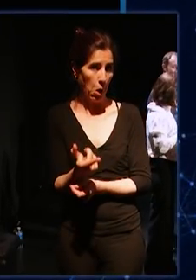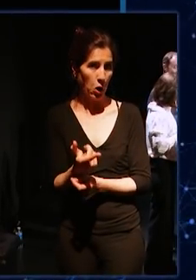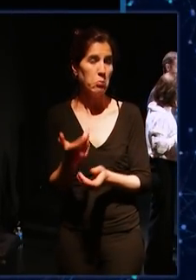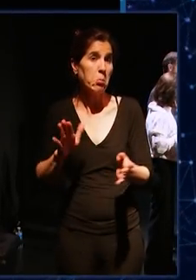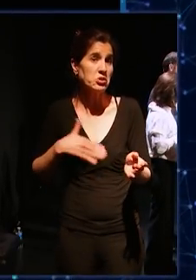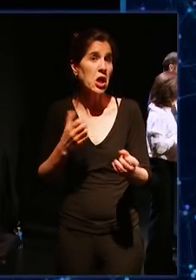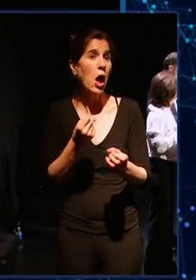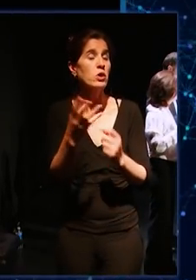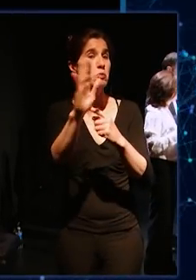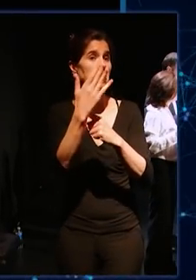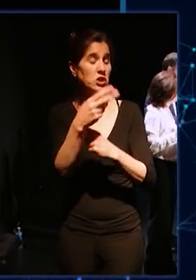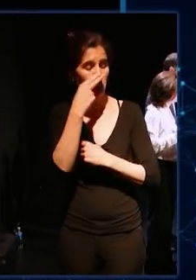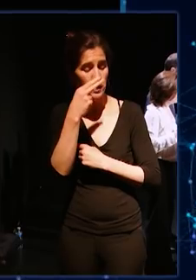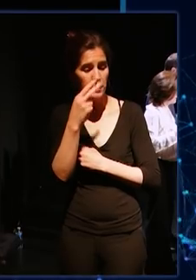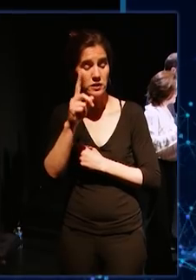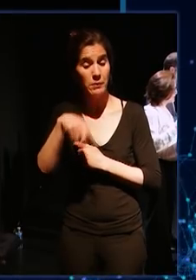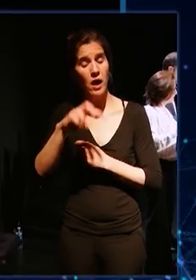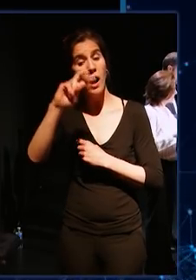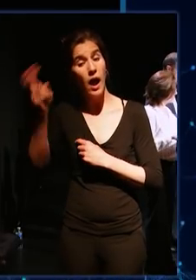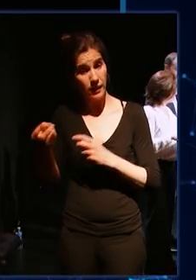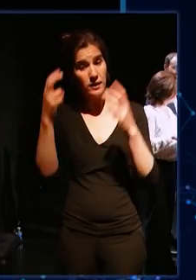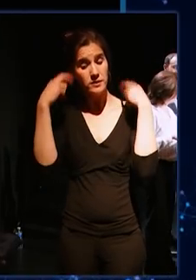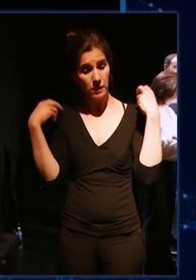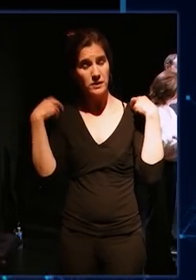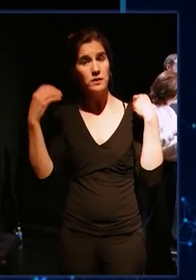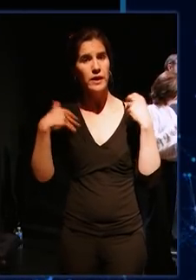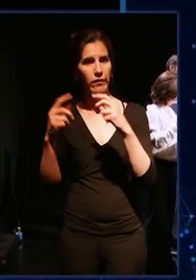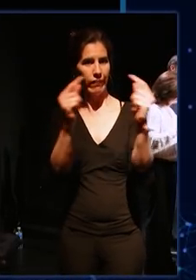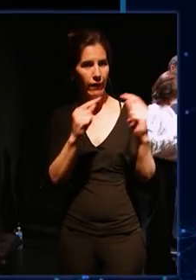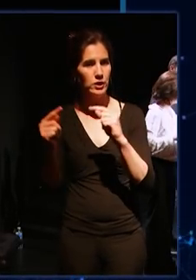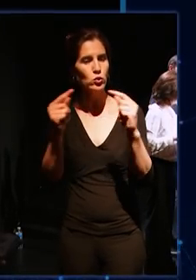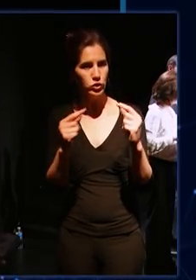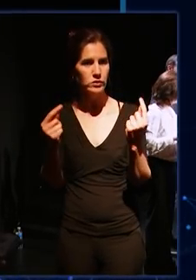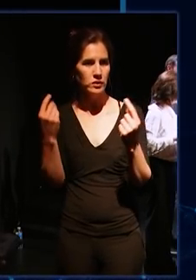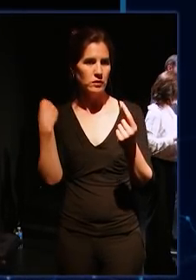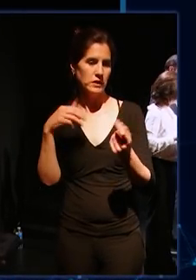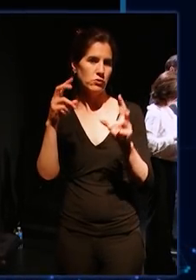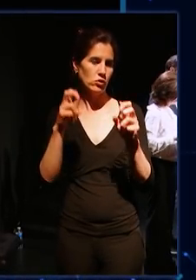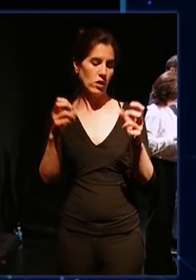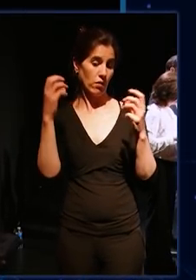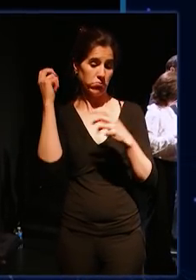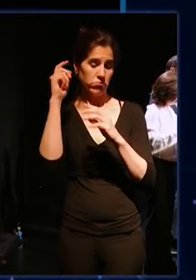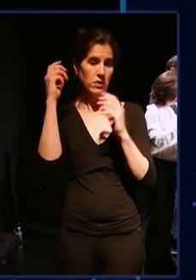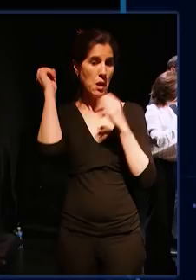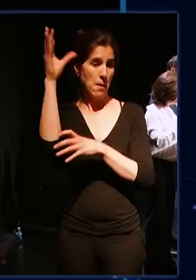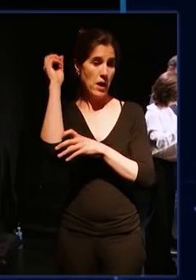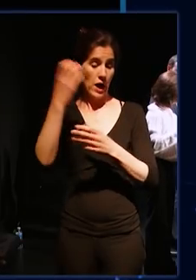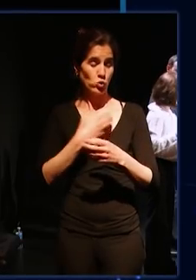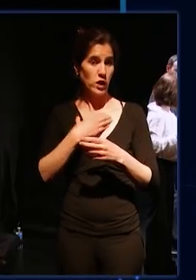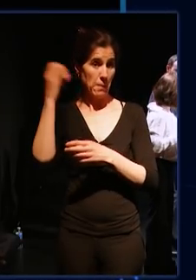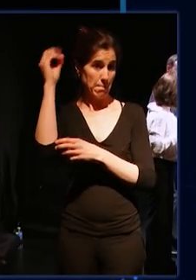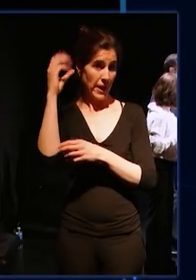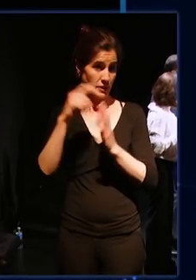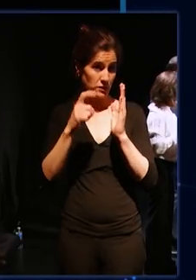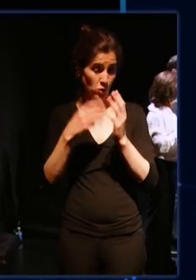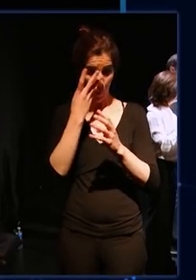escoltarem propostes molt interessants i altres temes que sí ja han estat força debatuts durant els plens d'aquests 4 anys. Els anuncio els